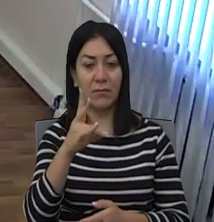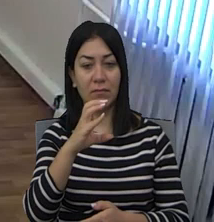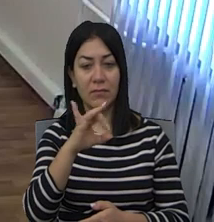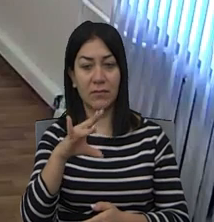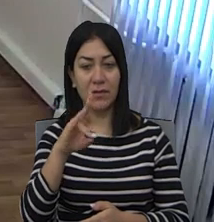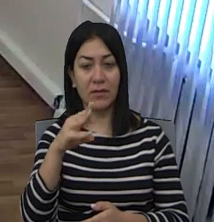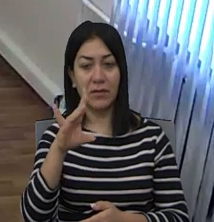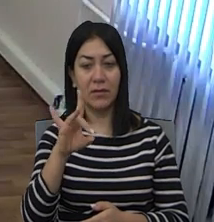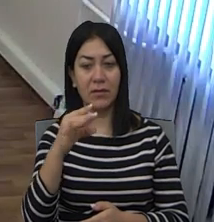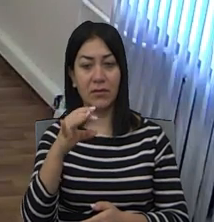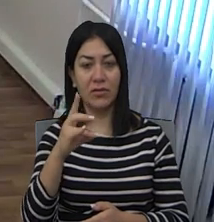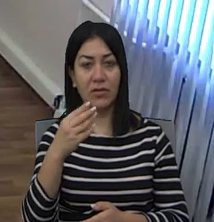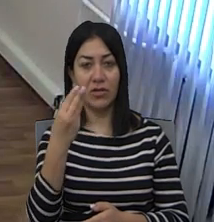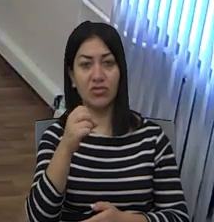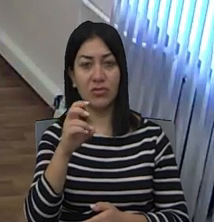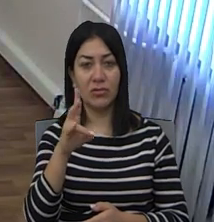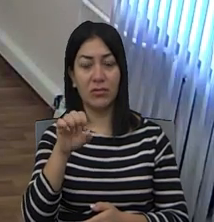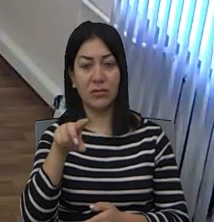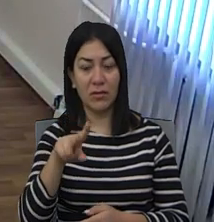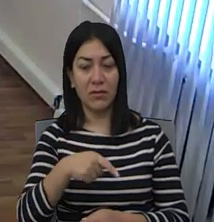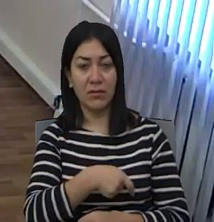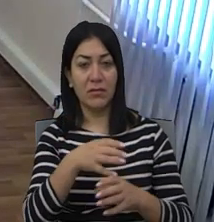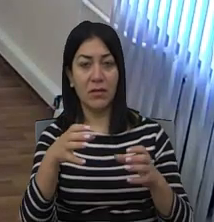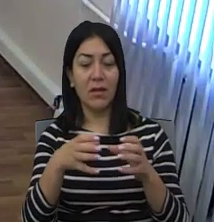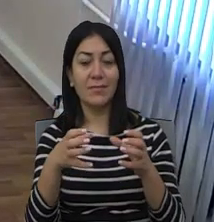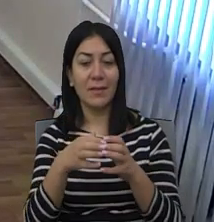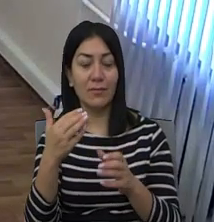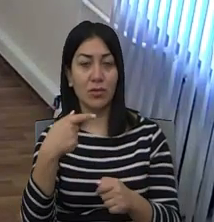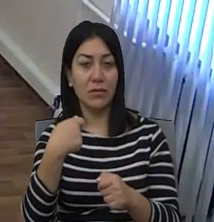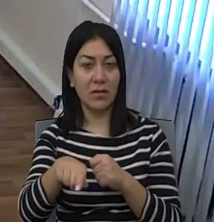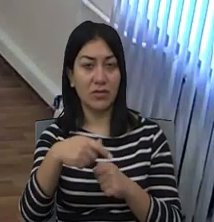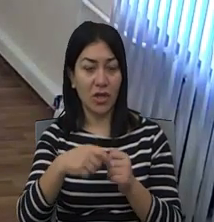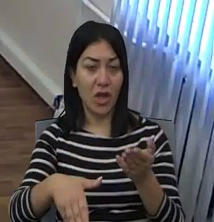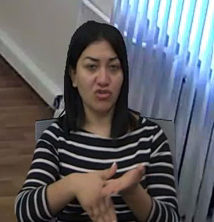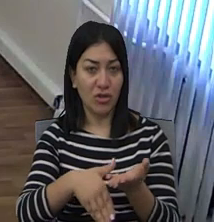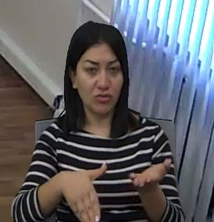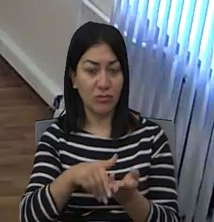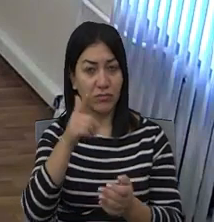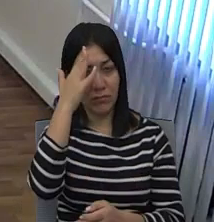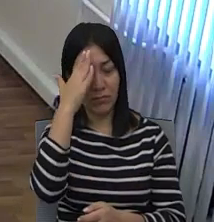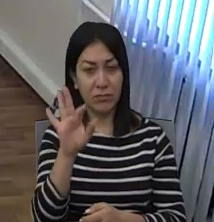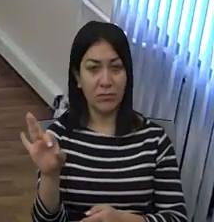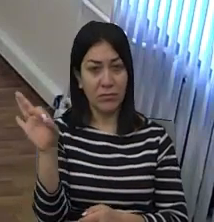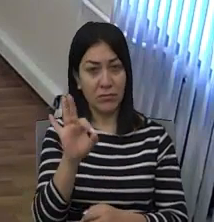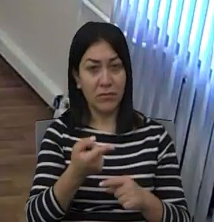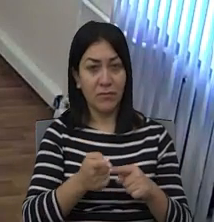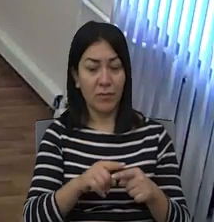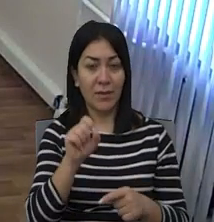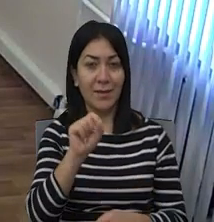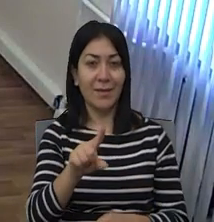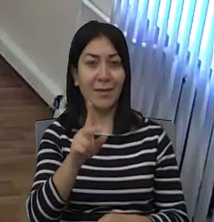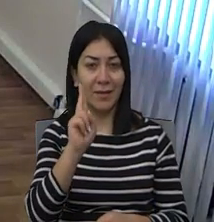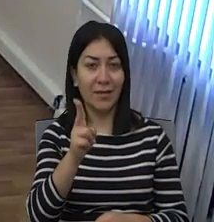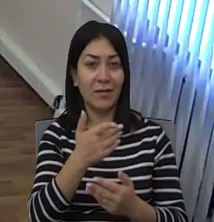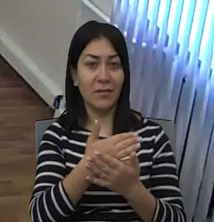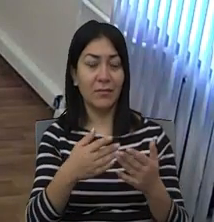ուրեմն աջակցությամբ, մենք նախատեսում ենք իրենց այդ կազմակերպությանը ներգրավել, որպեսզի քաղաքացիական